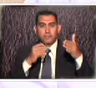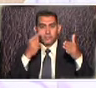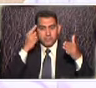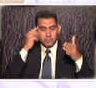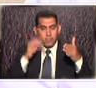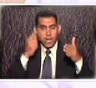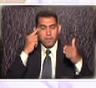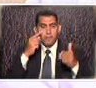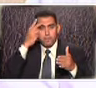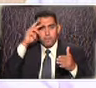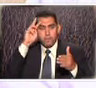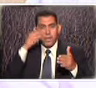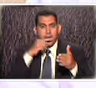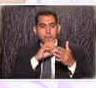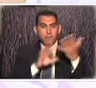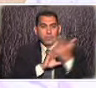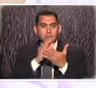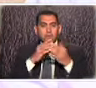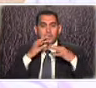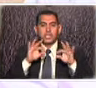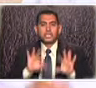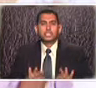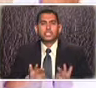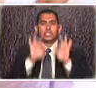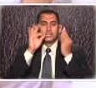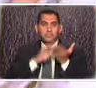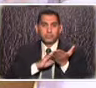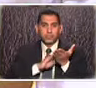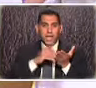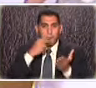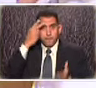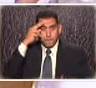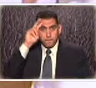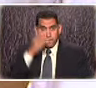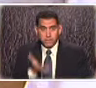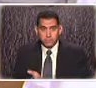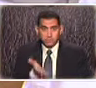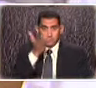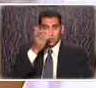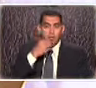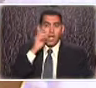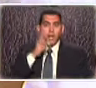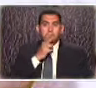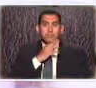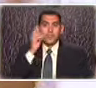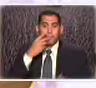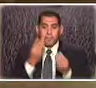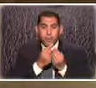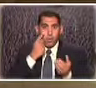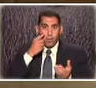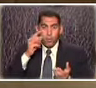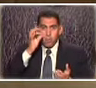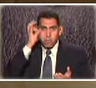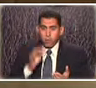وهو المعاني المجرده هو محل الاشكال اذا قلنا المعاني الراقيه المجرده التي لا ترتبط